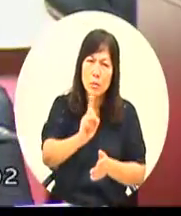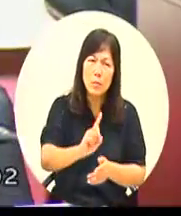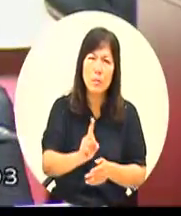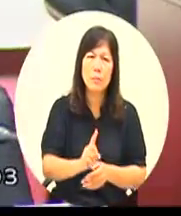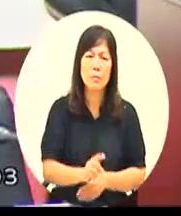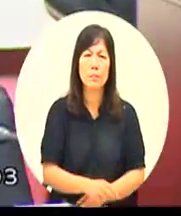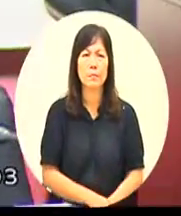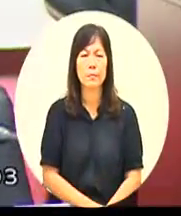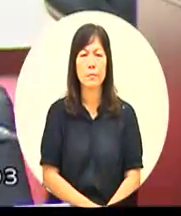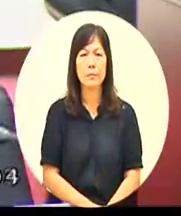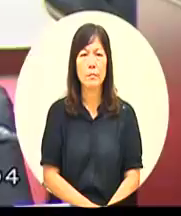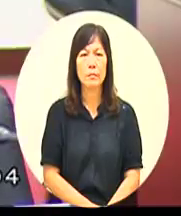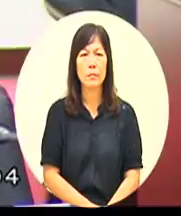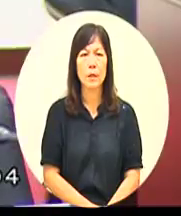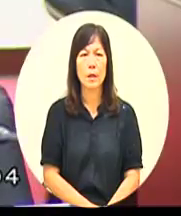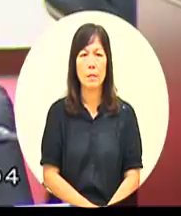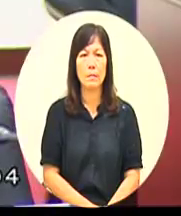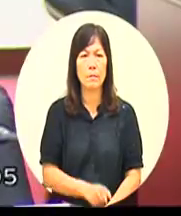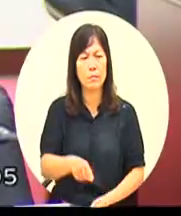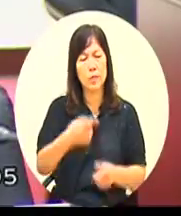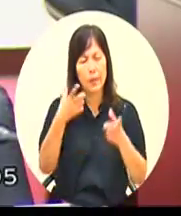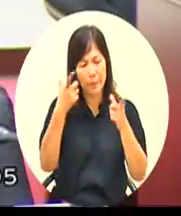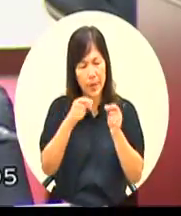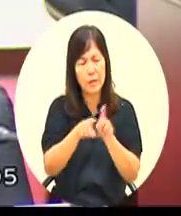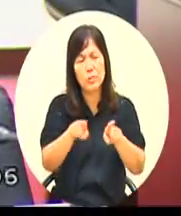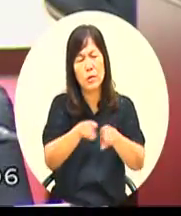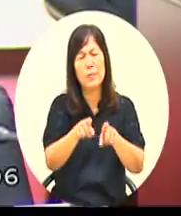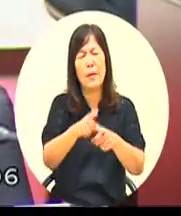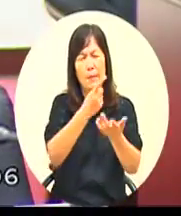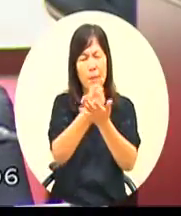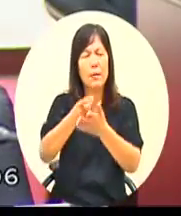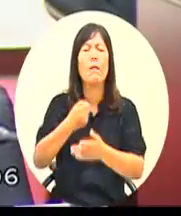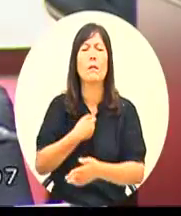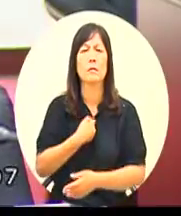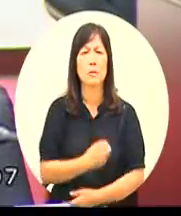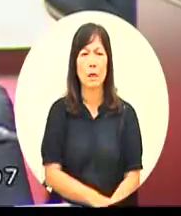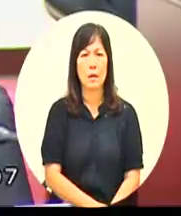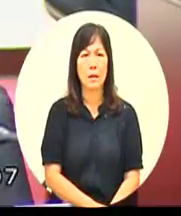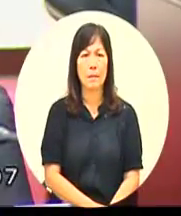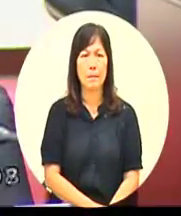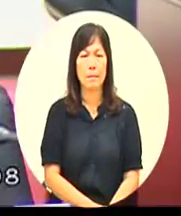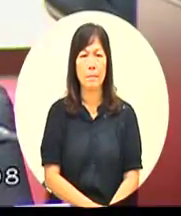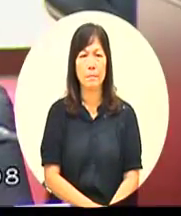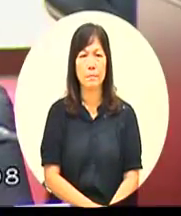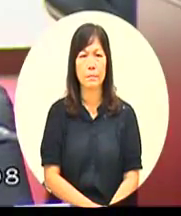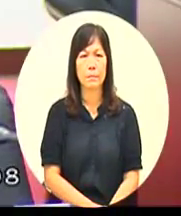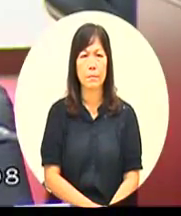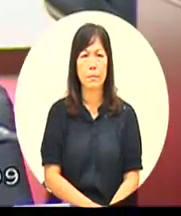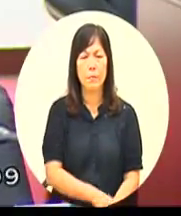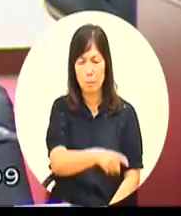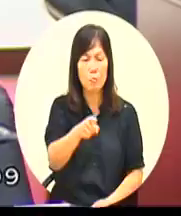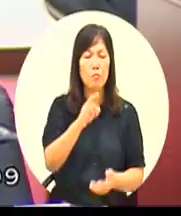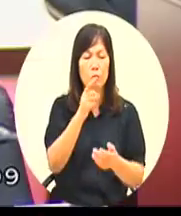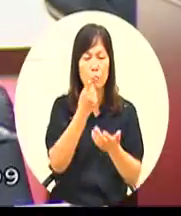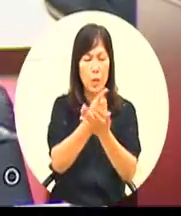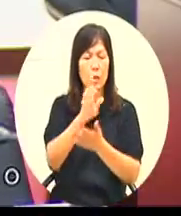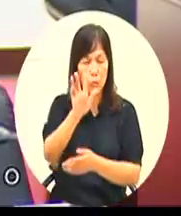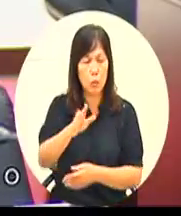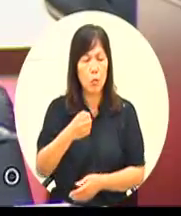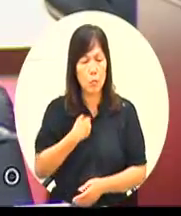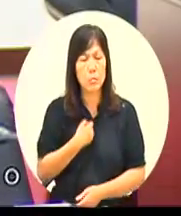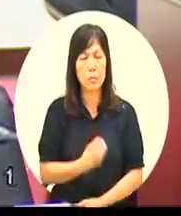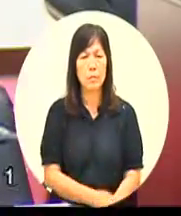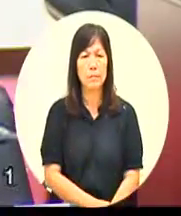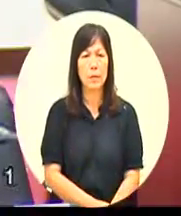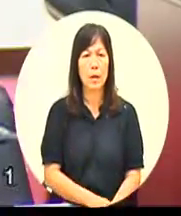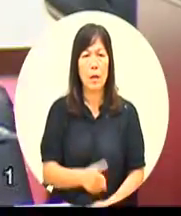我想这个是一个尝试问题啦哈，大家都要有的，不应该是